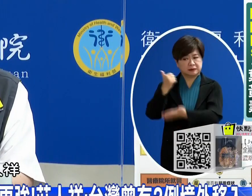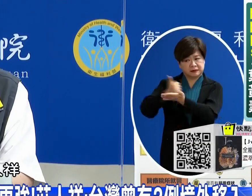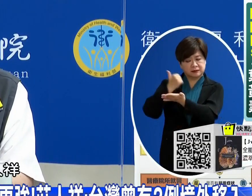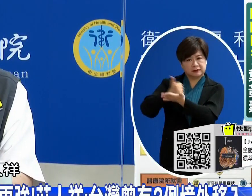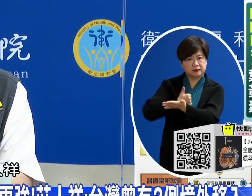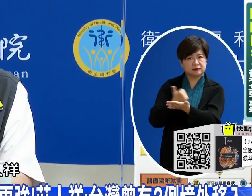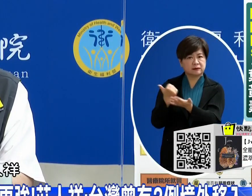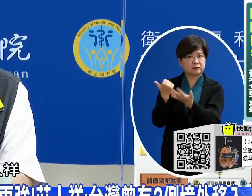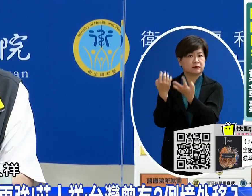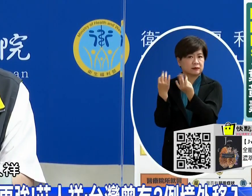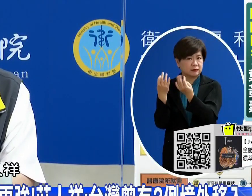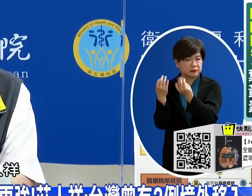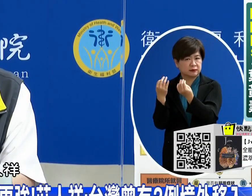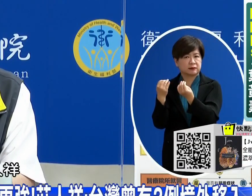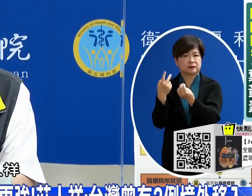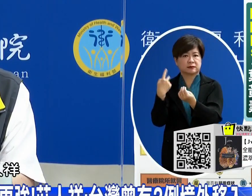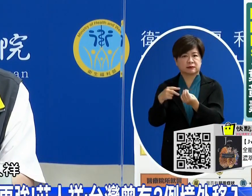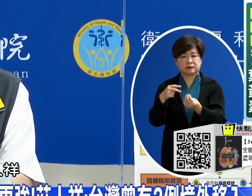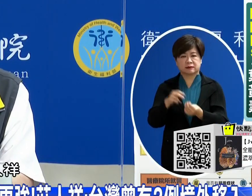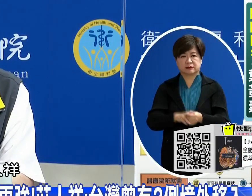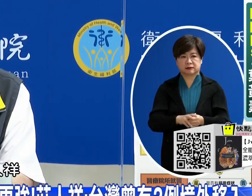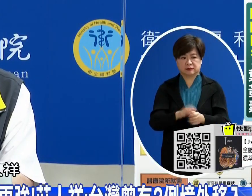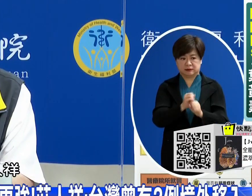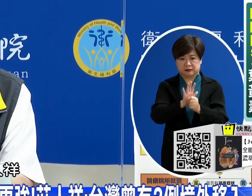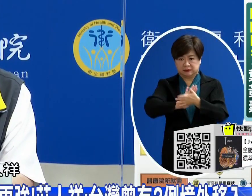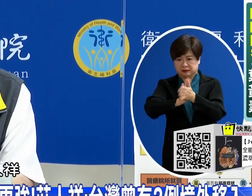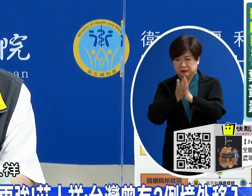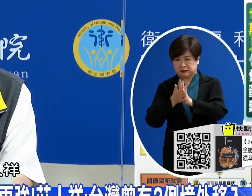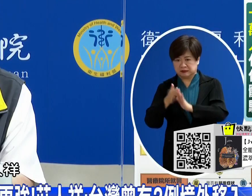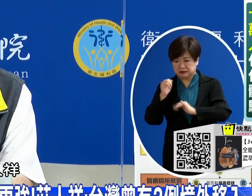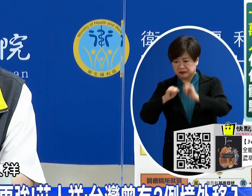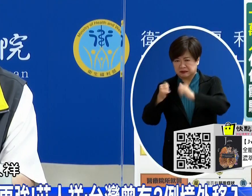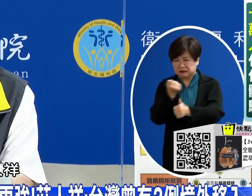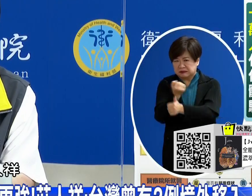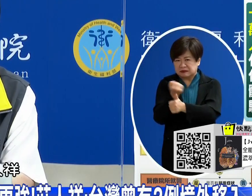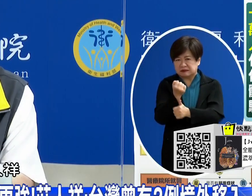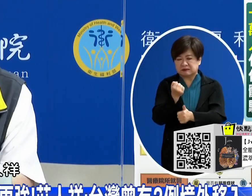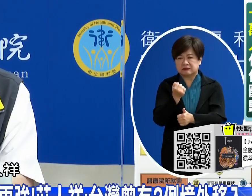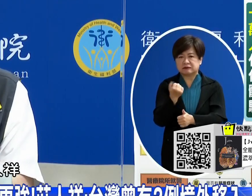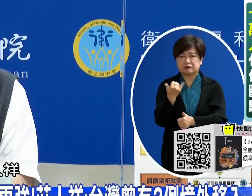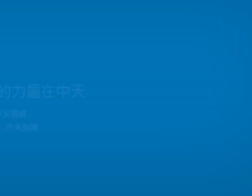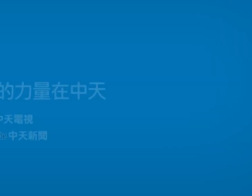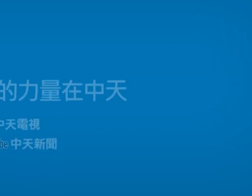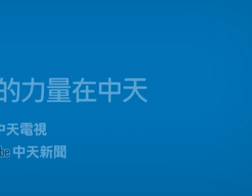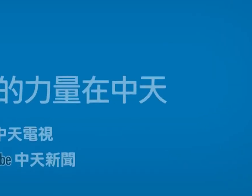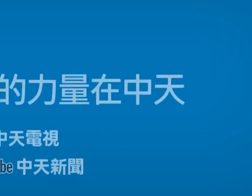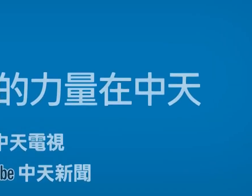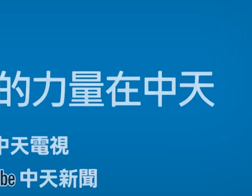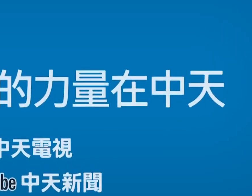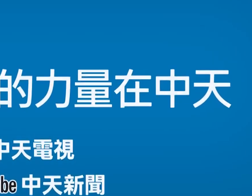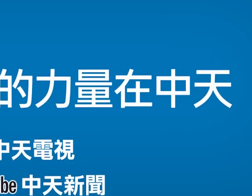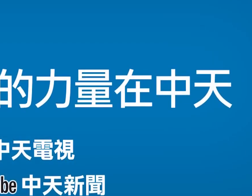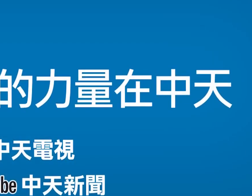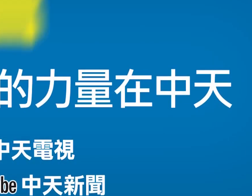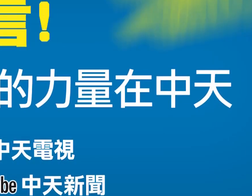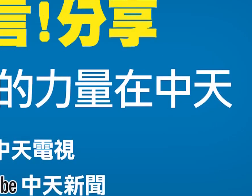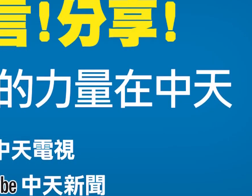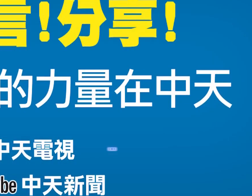跟这个流行的病毒株的情形的控制的情形来做适当的调整。